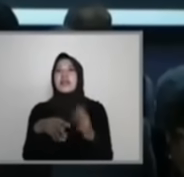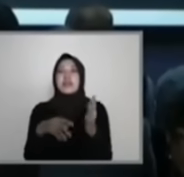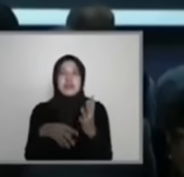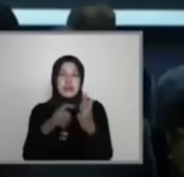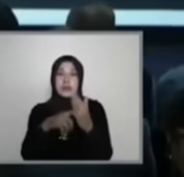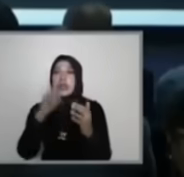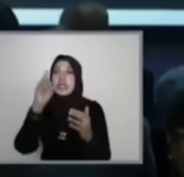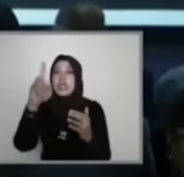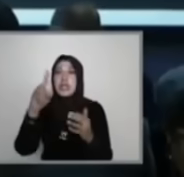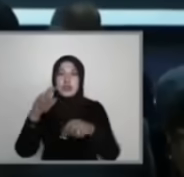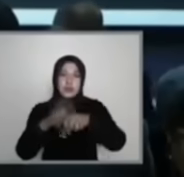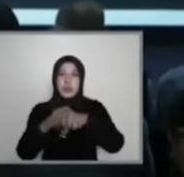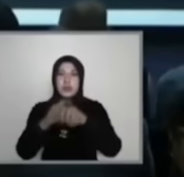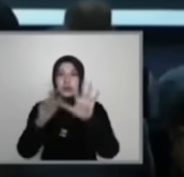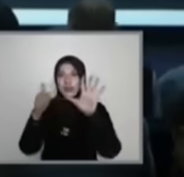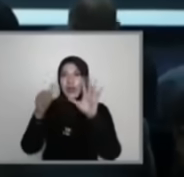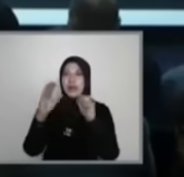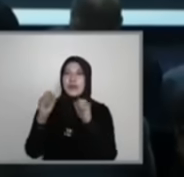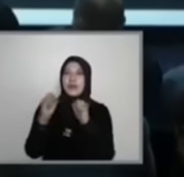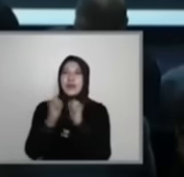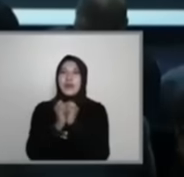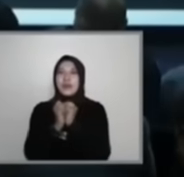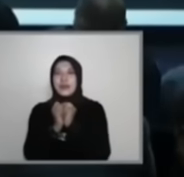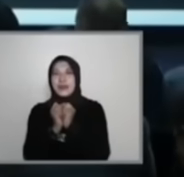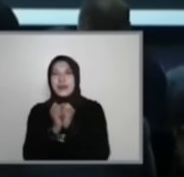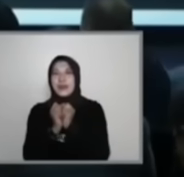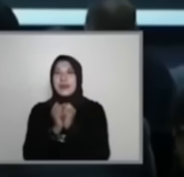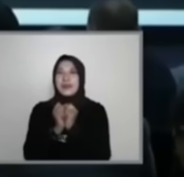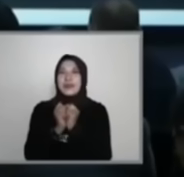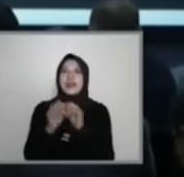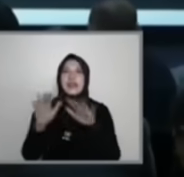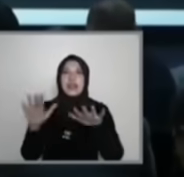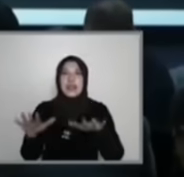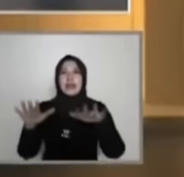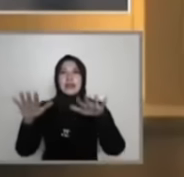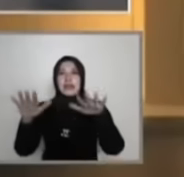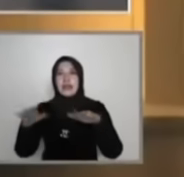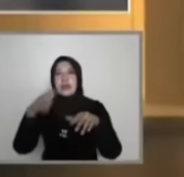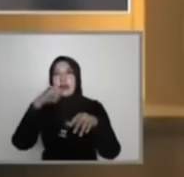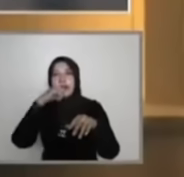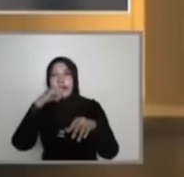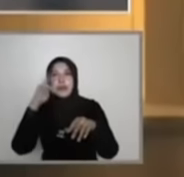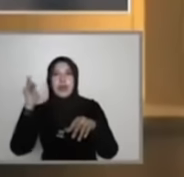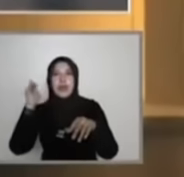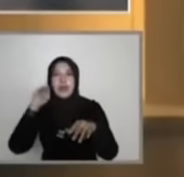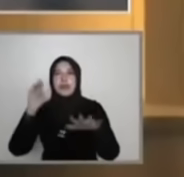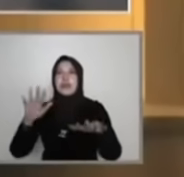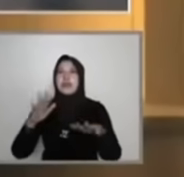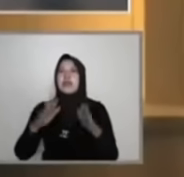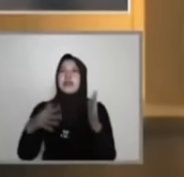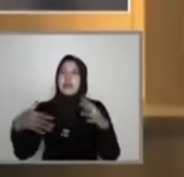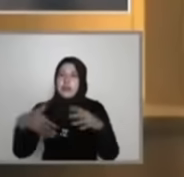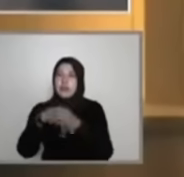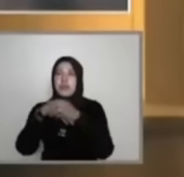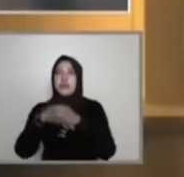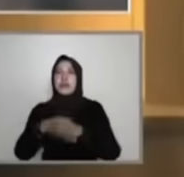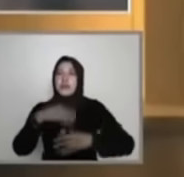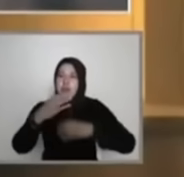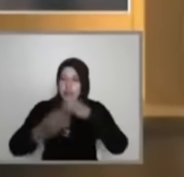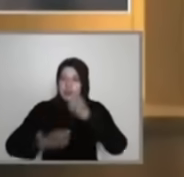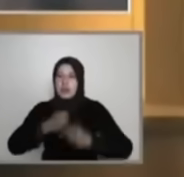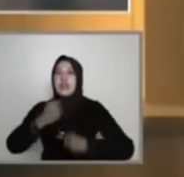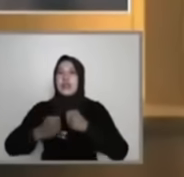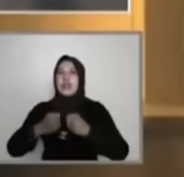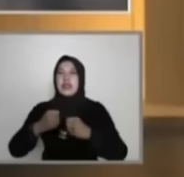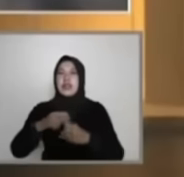kembali, waktunya 60 detik, dimulai saat Anda berbicara. Mohon tenang terlebih dahulu, Bapak Ibu, agar terdengar. Dalam program kerja kami,